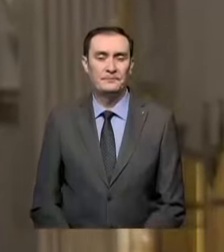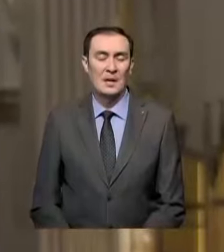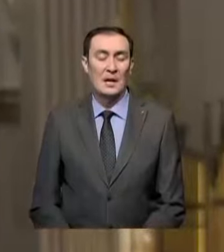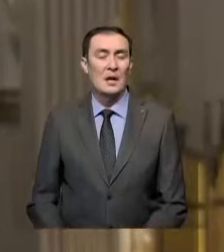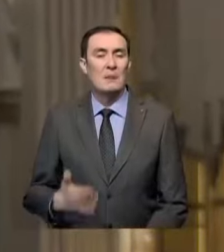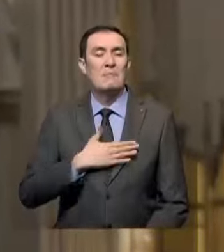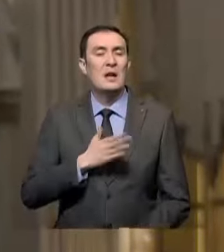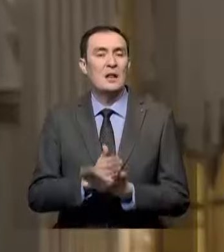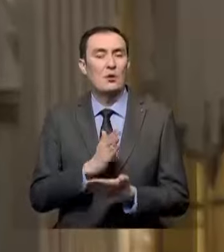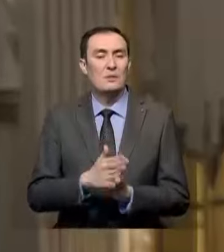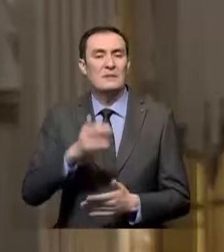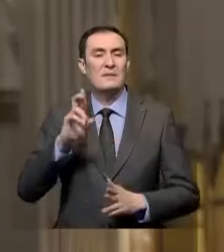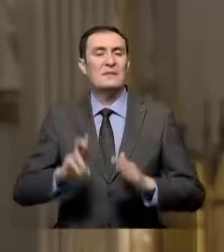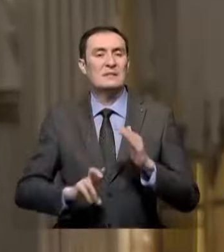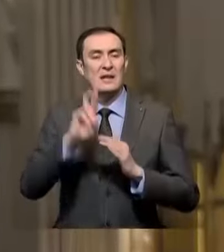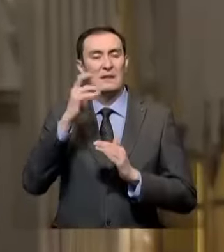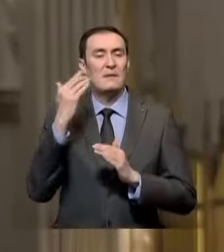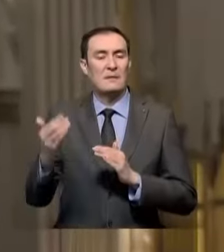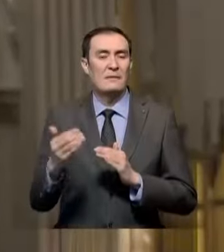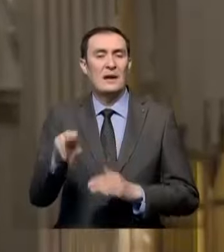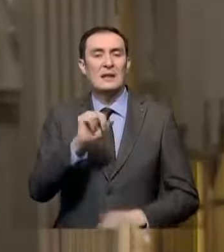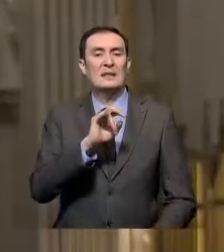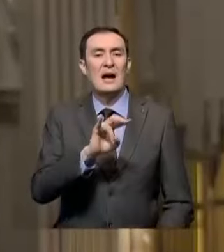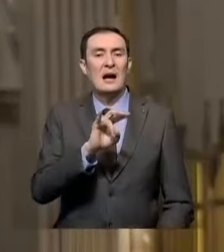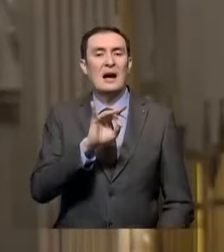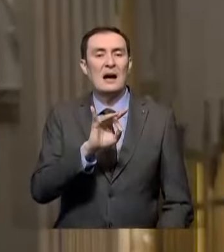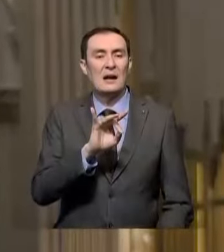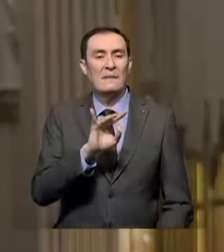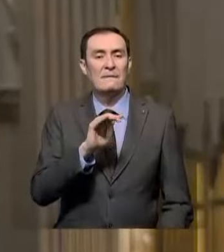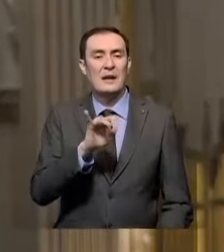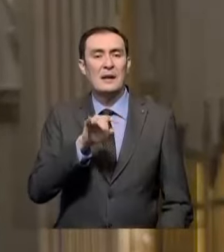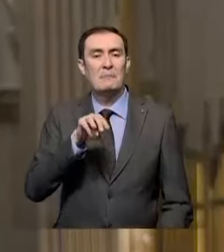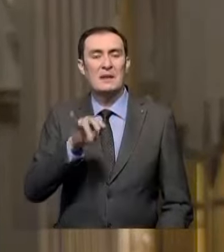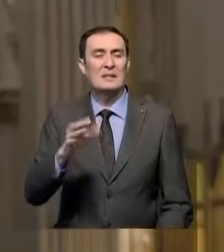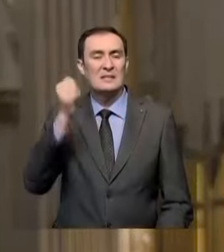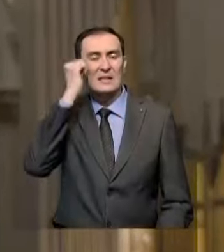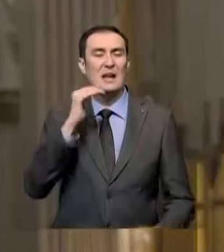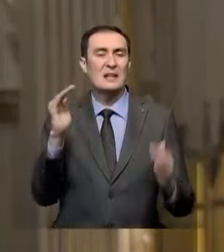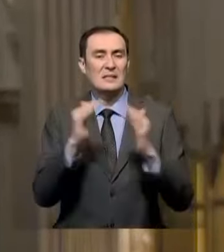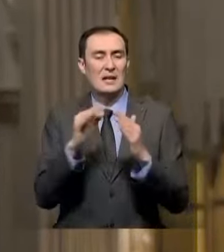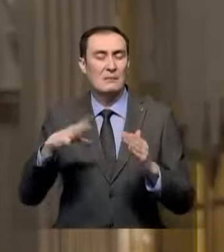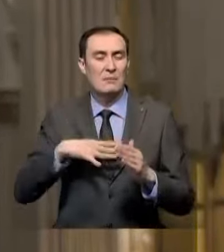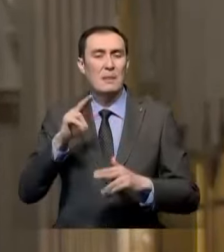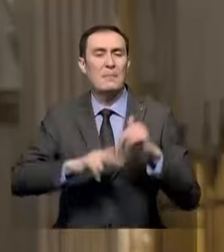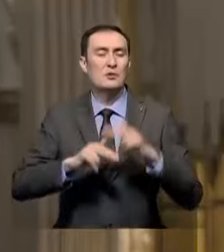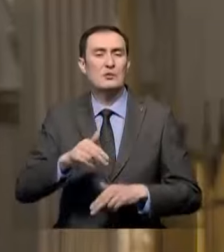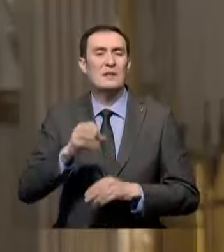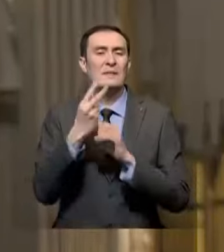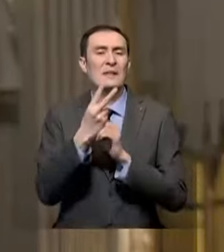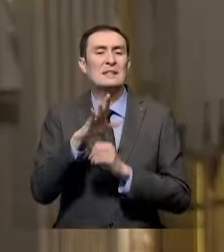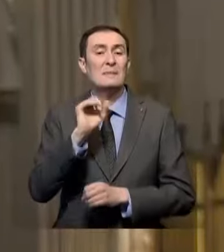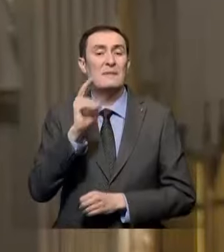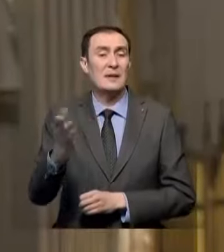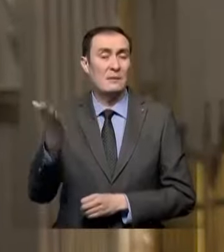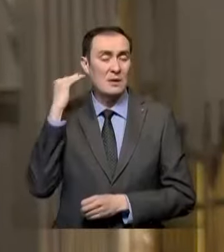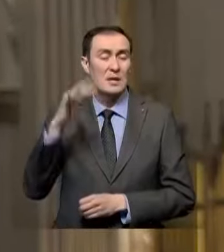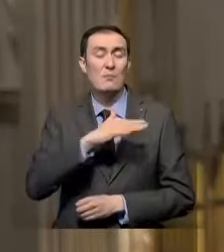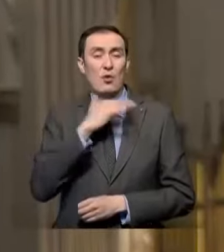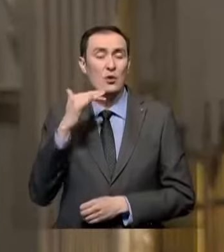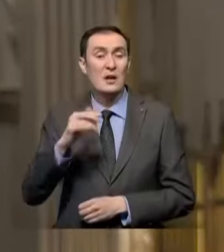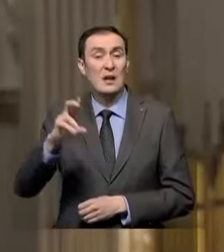Мы находимся в церкви аббатства Дунфермлин. Это очень старое здание. Само аббатство было построено в 12 веке, и